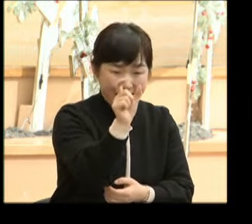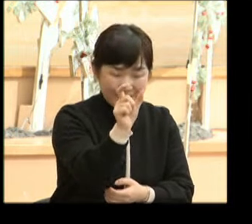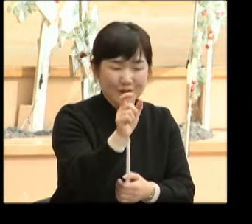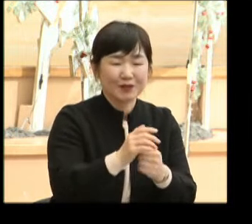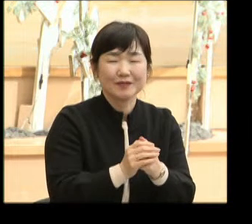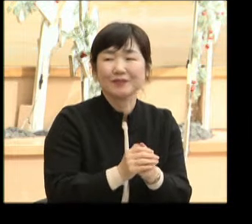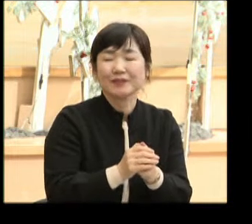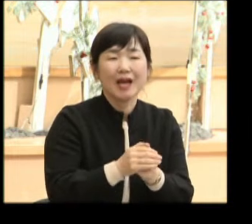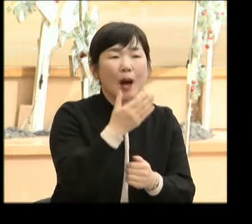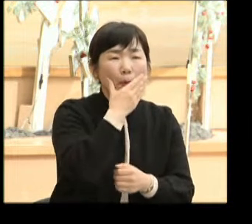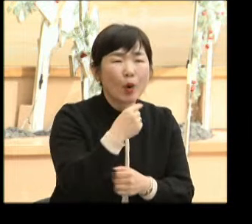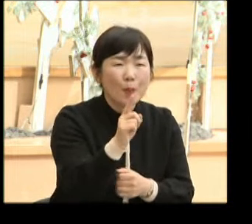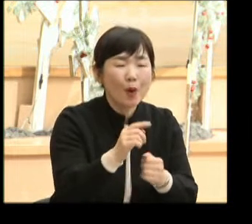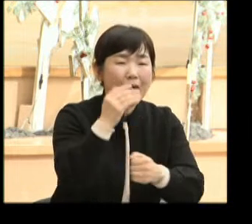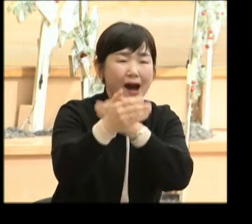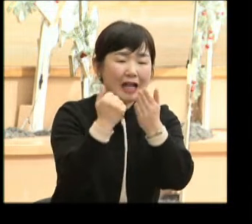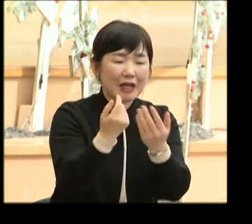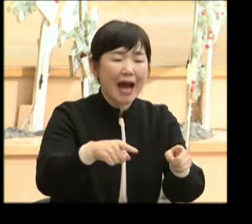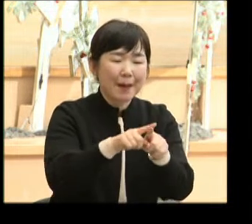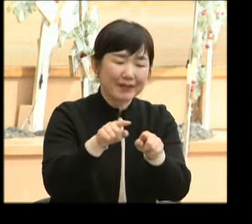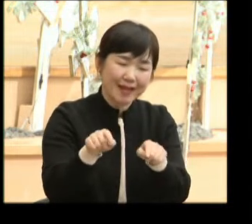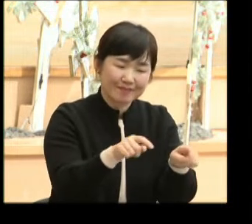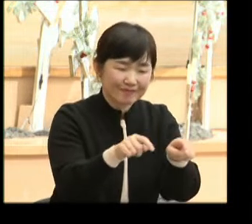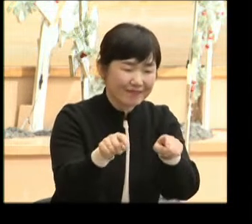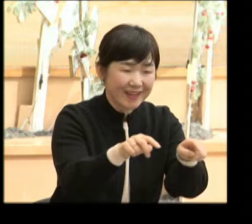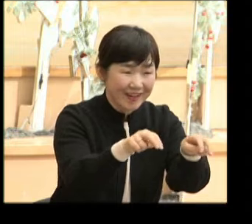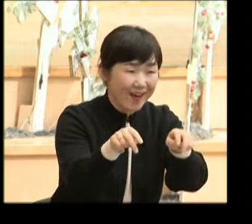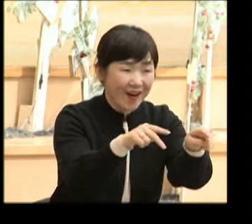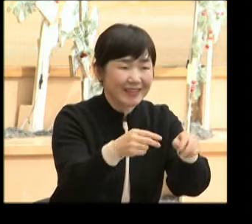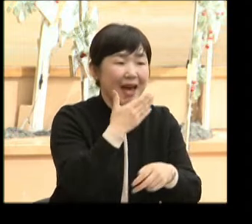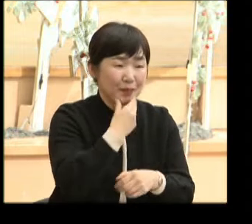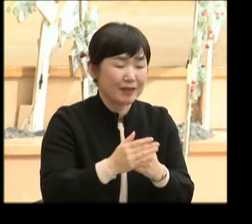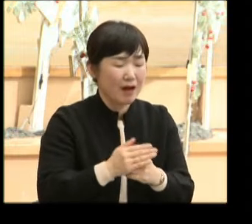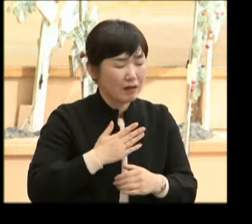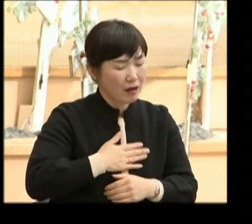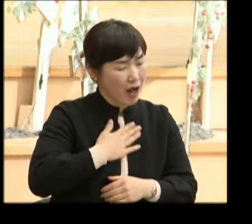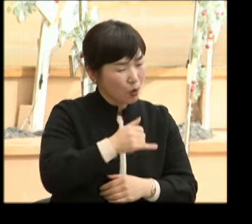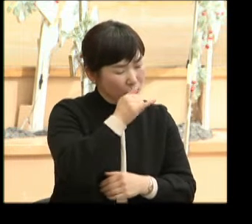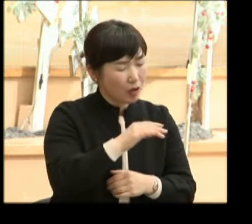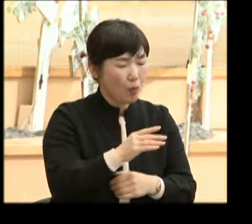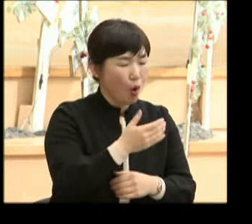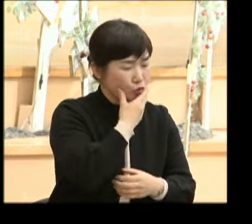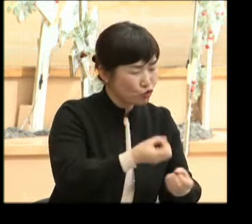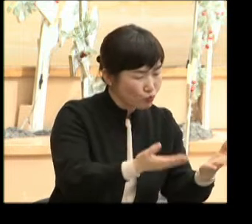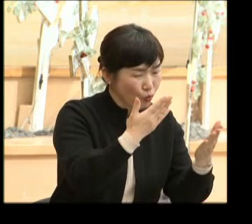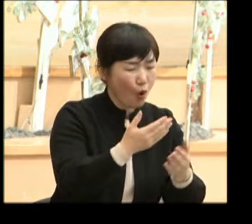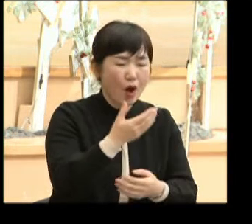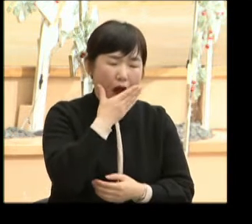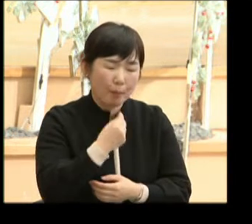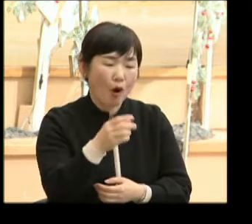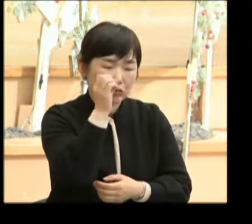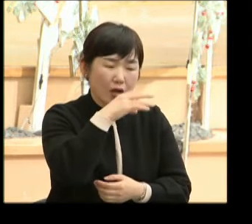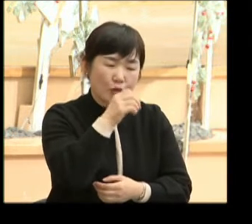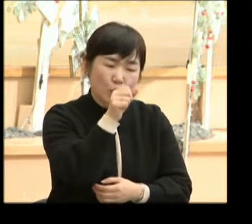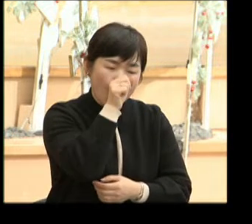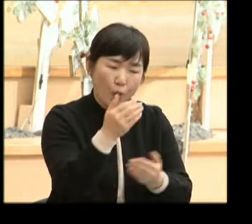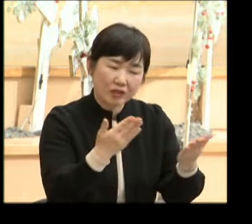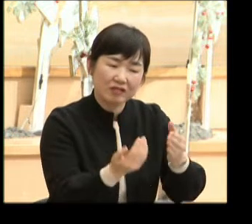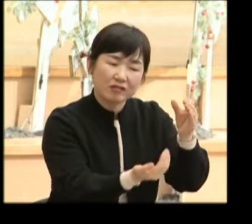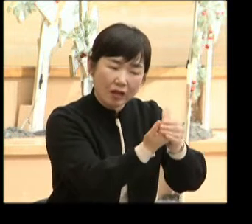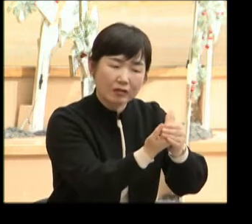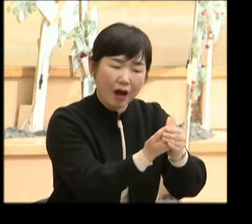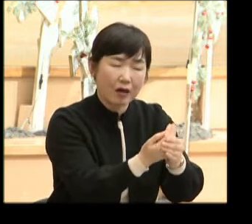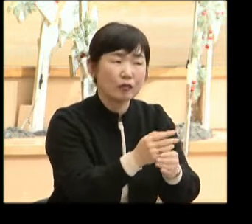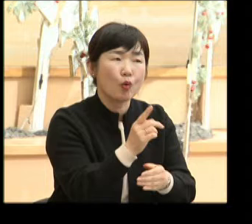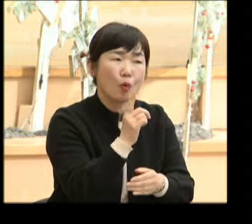보건 하나님과 함께 걷는 행복이다 내가 알고 있는 복원 축복 행복 등 그냥 좋은 일이 있다는 따위의 말로